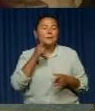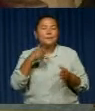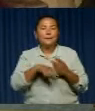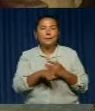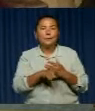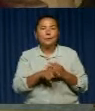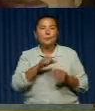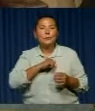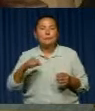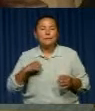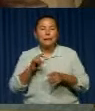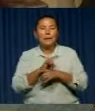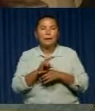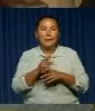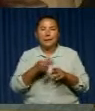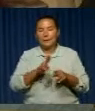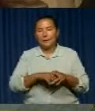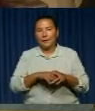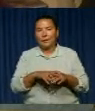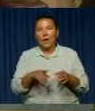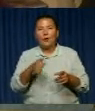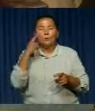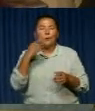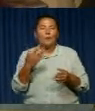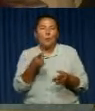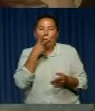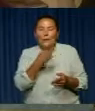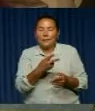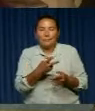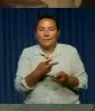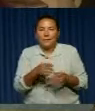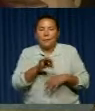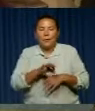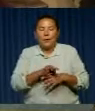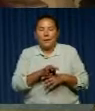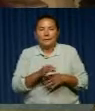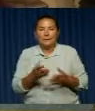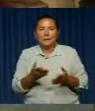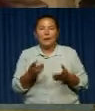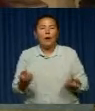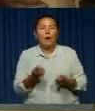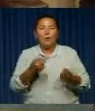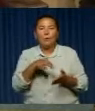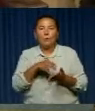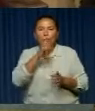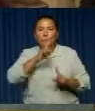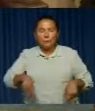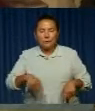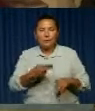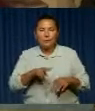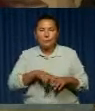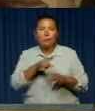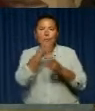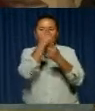жасырында түрде жасап бір өз-өзімізді алдап жатырмыз, бірақ біз ауруды жеңіп жатқан жоқпыз, біз кедергісін жасап жатырмыз. Жарайды, көмектеспесе де тұрғындарға